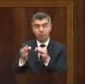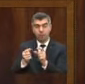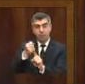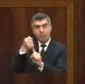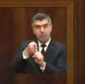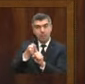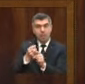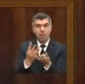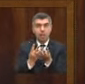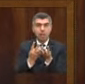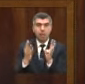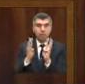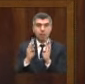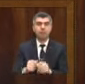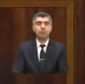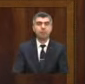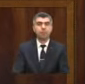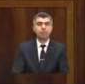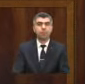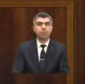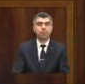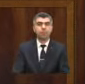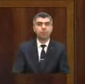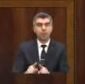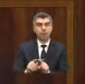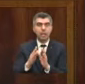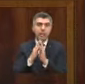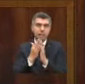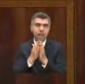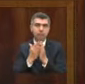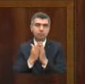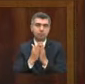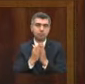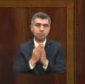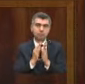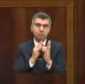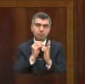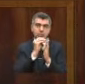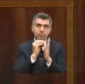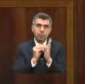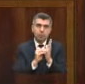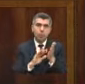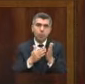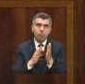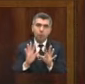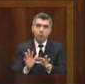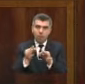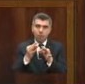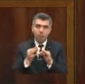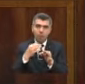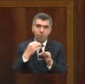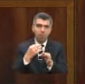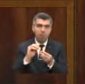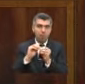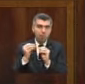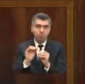اللجنة، والتي هي في واحد المجلد فيها التقييم والتشخيص وفيها المقترحات